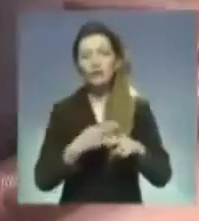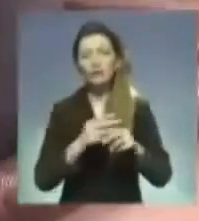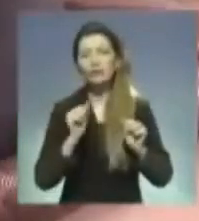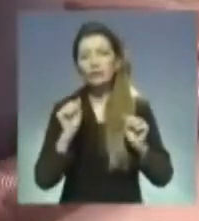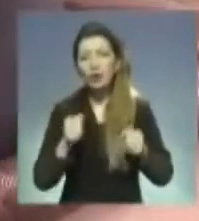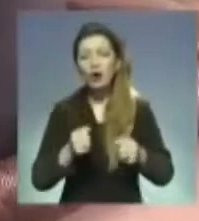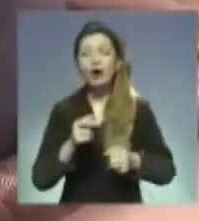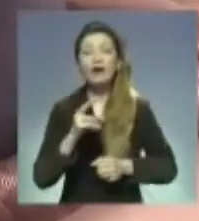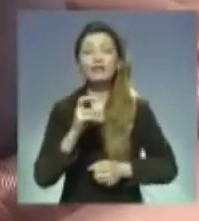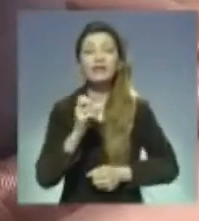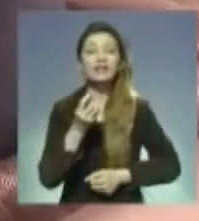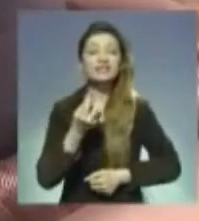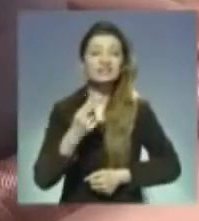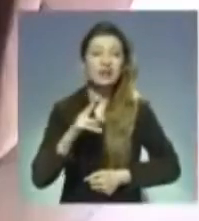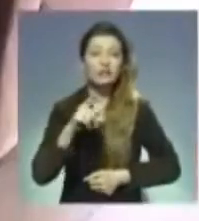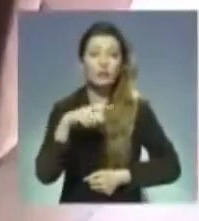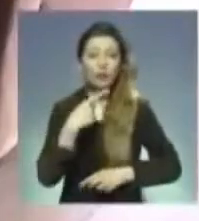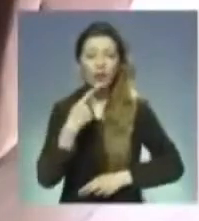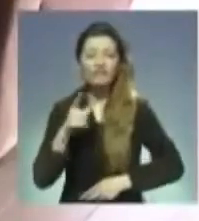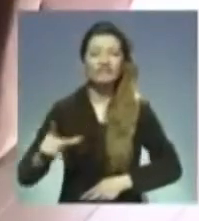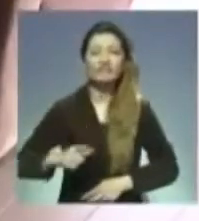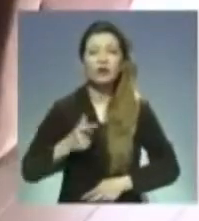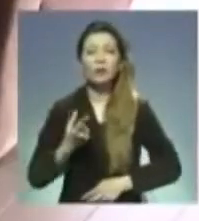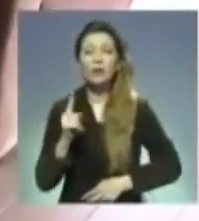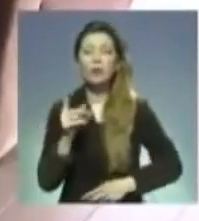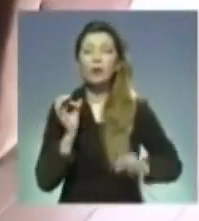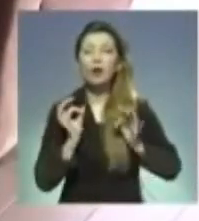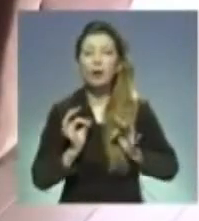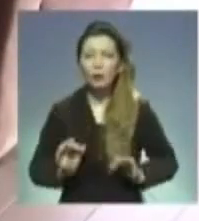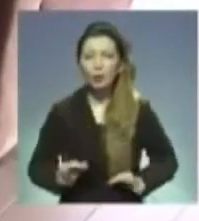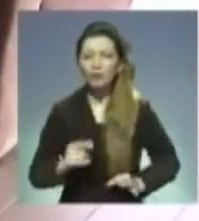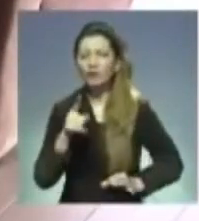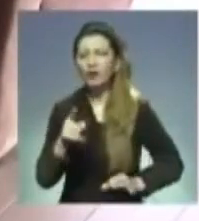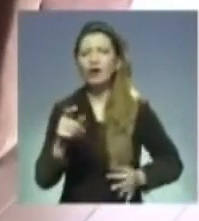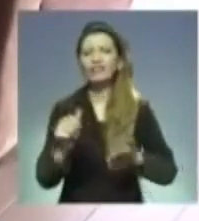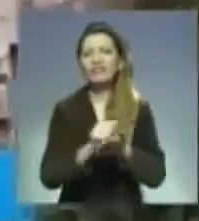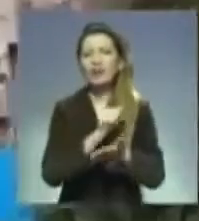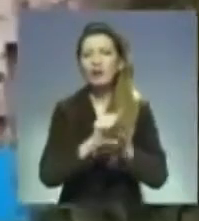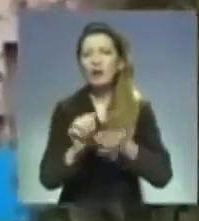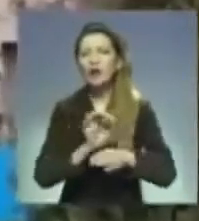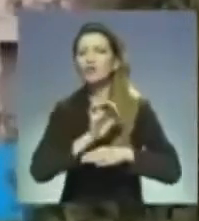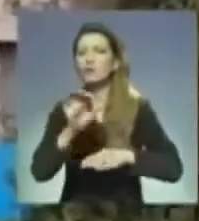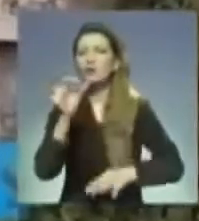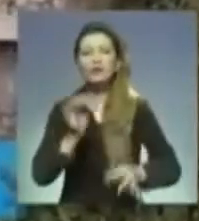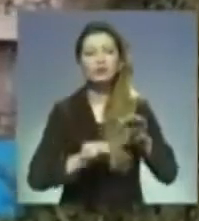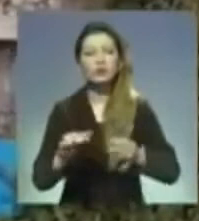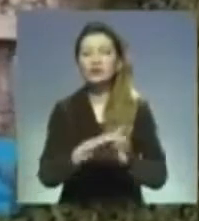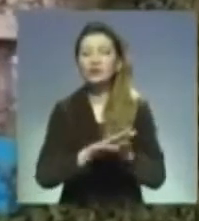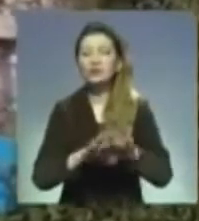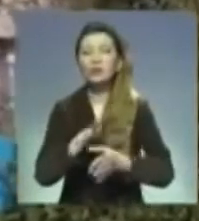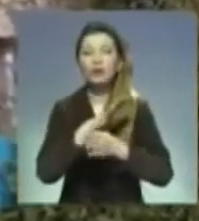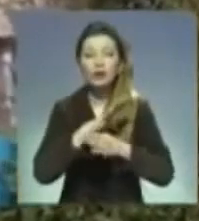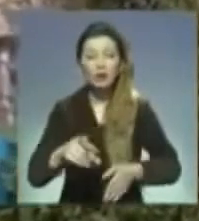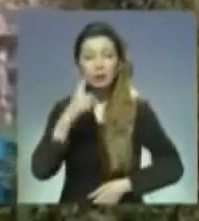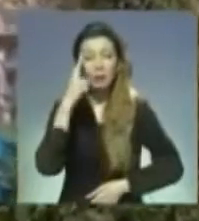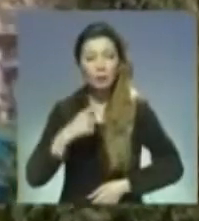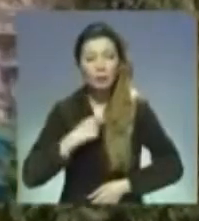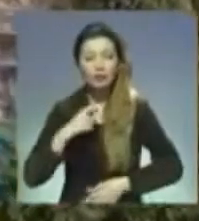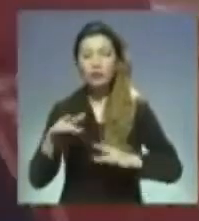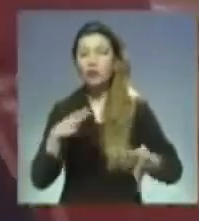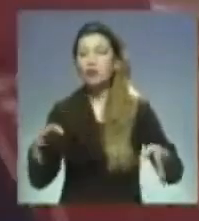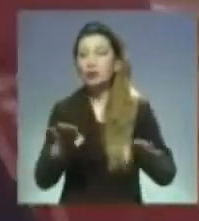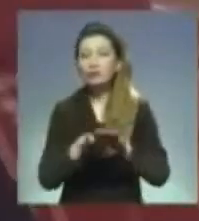возмущена и действиями прокуратуры. Именно надзорный орган не отправил материалы в суд и не известил о прекращении дела